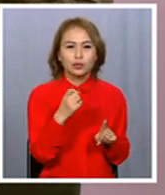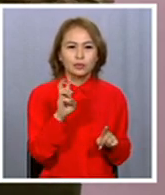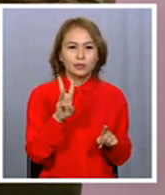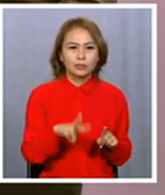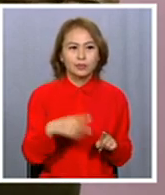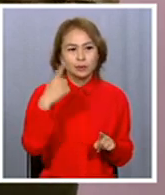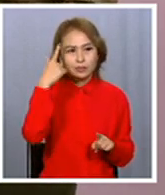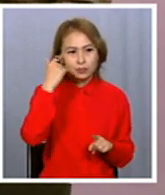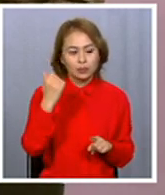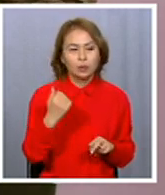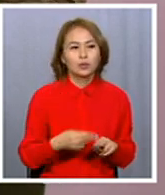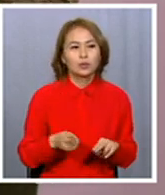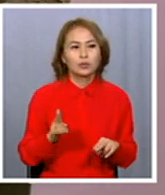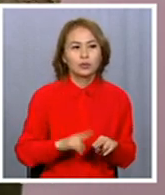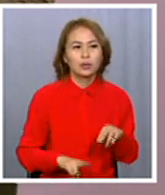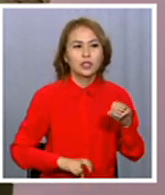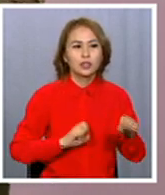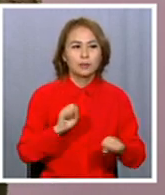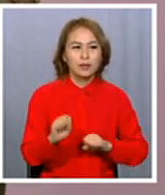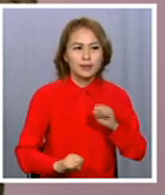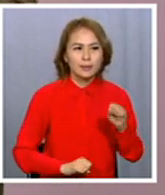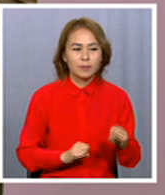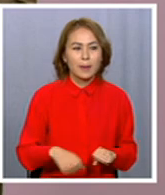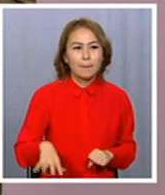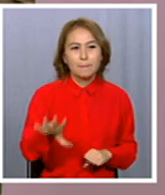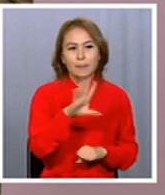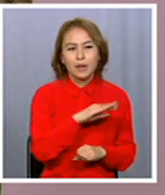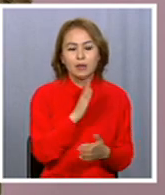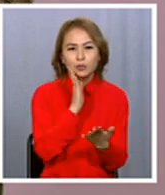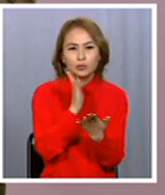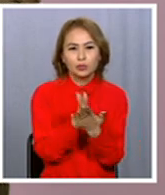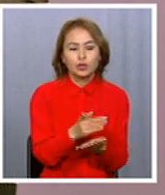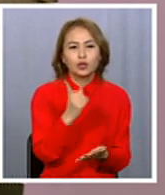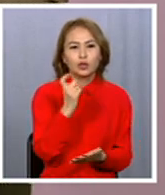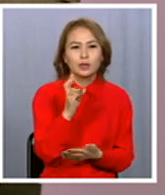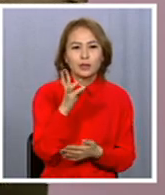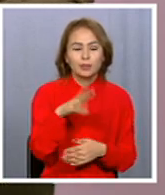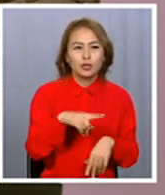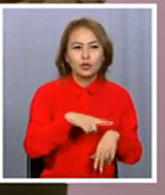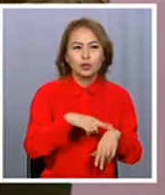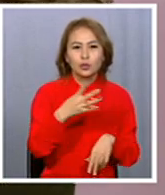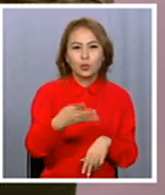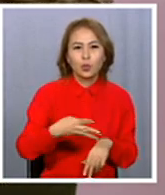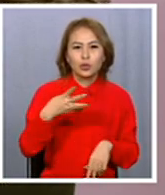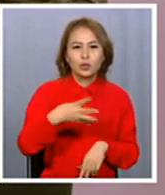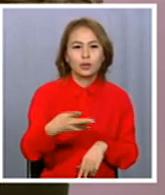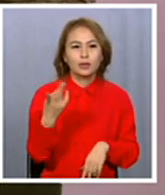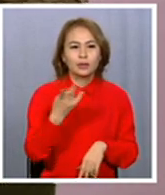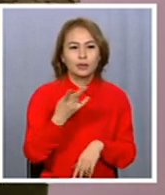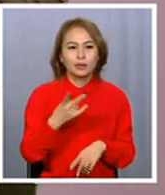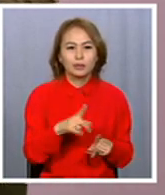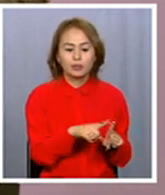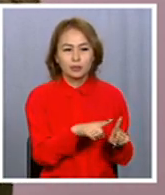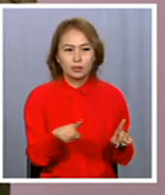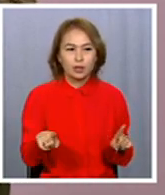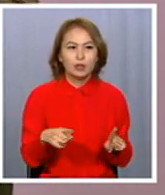белгілі. Велосипедші бару үшін осы 100 километрді 4 сағатта жүріп өткен.